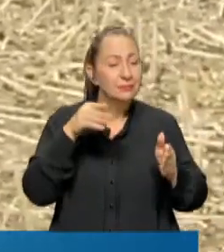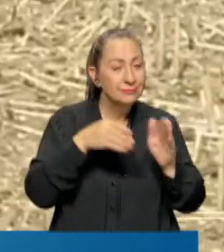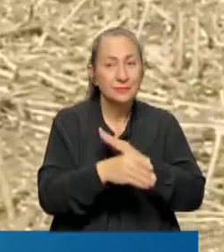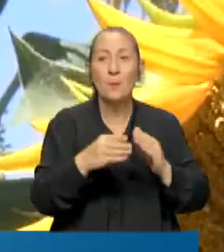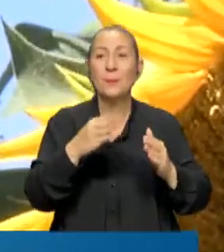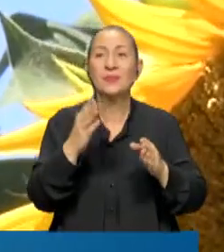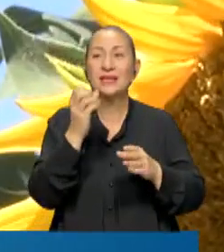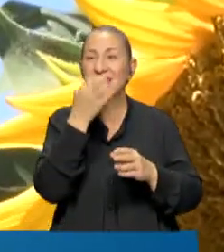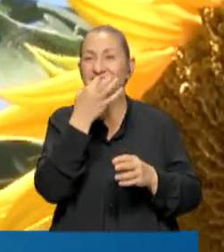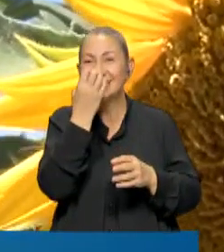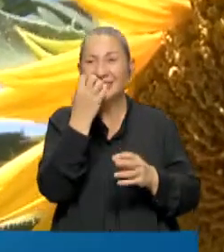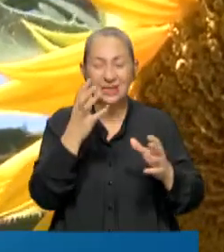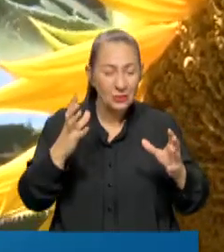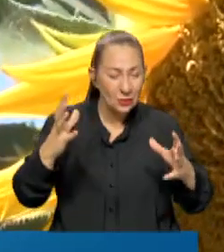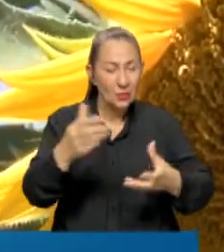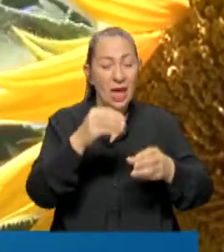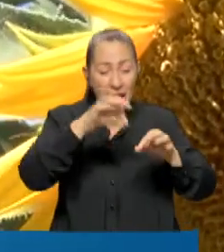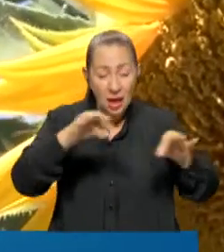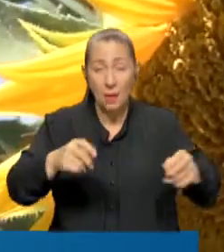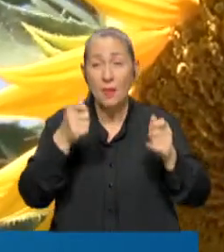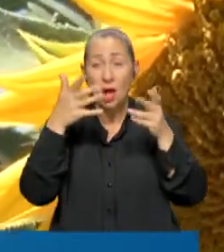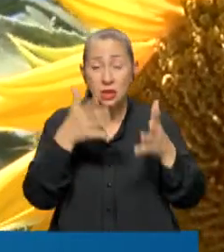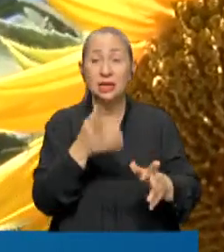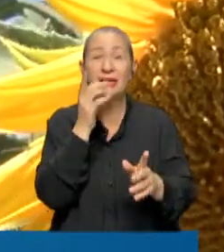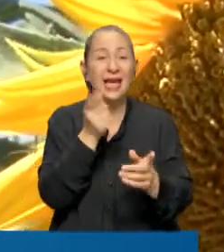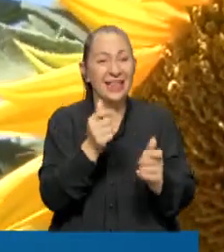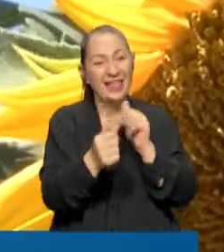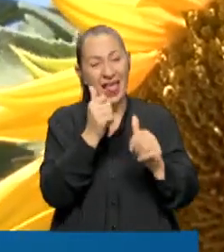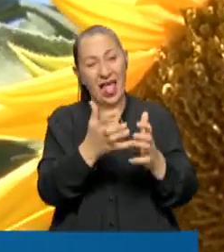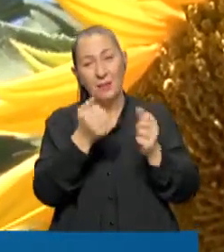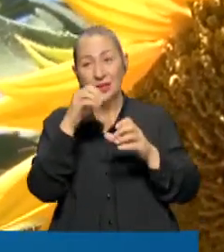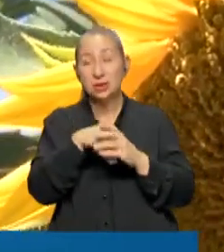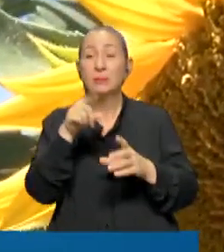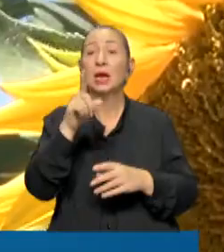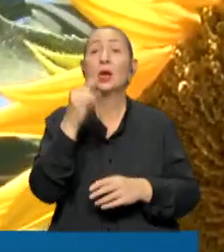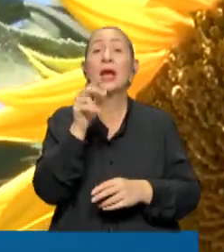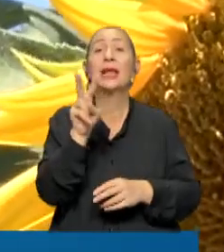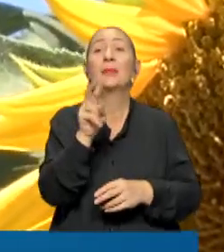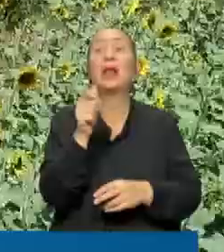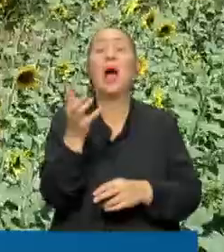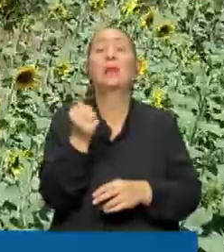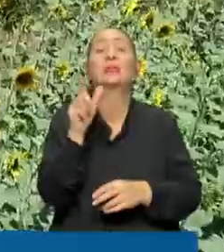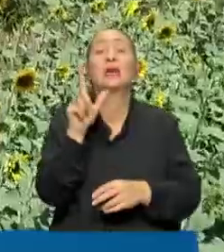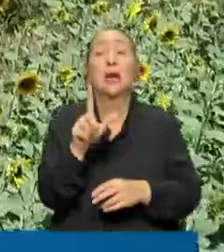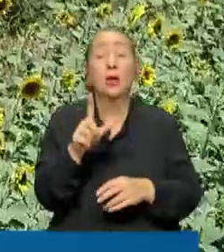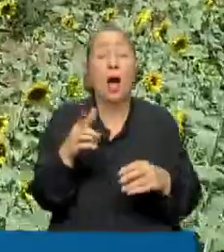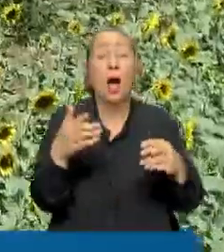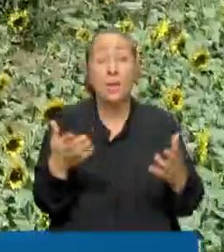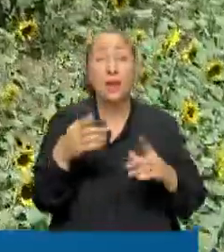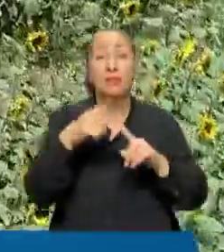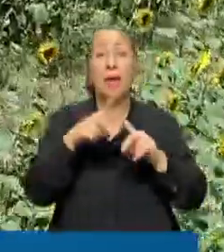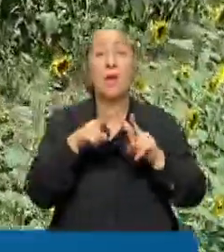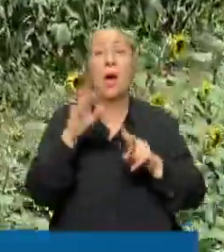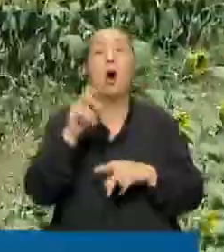ürününü topladı. Ekerken toplarken harcadığı parayı karşılayabilmek için ayçiçeğinin kilo başına 20 lira alması gerekiyor ama